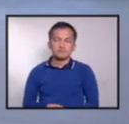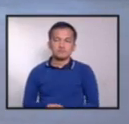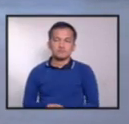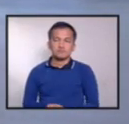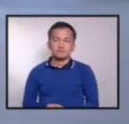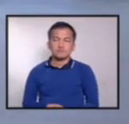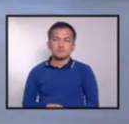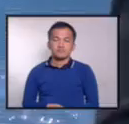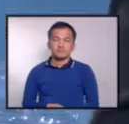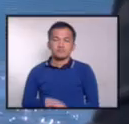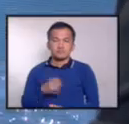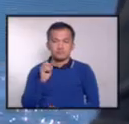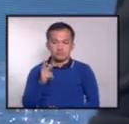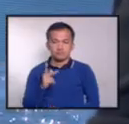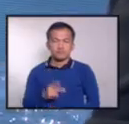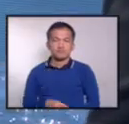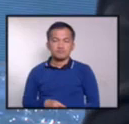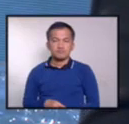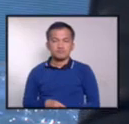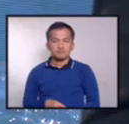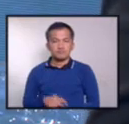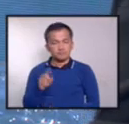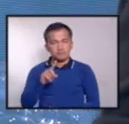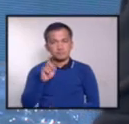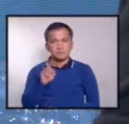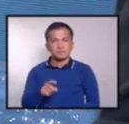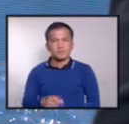Okay. Ang tanong.